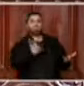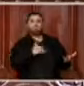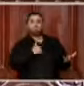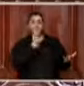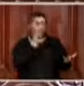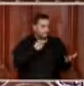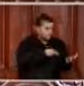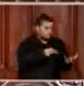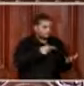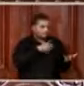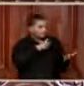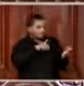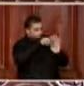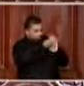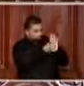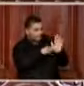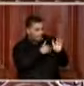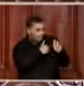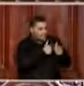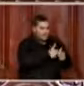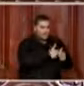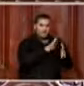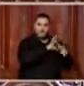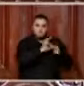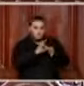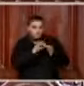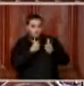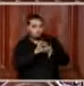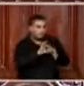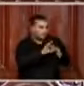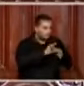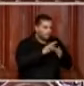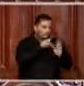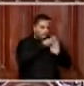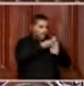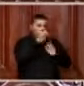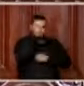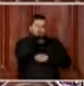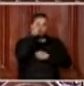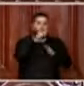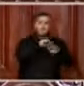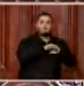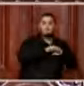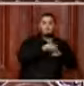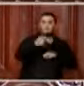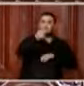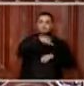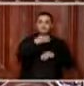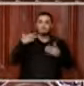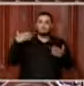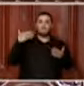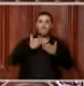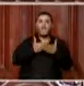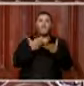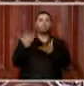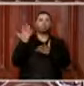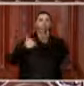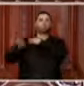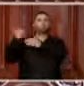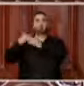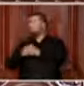عديد المفاهيم التي استقرت في الفكر السياسي منذ عشرات